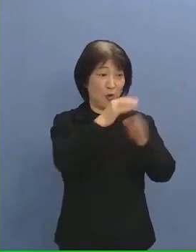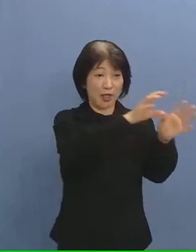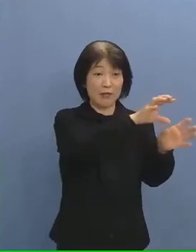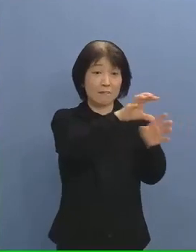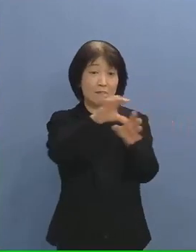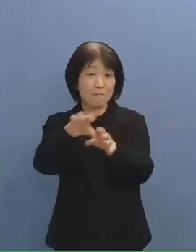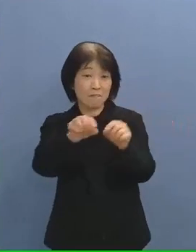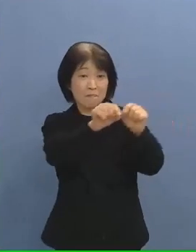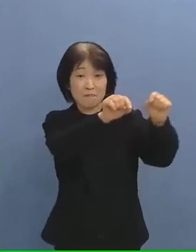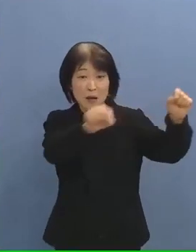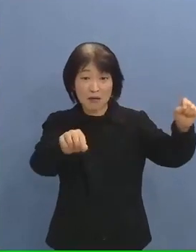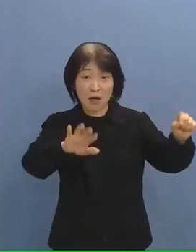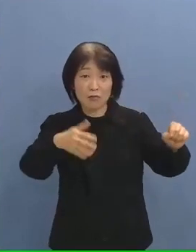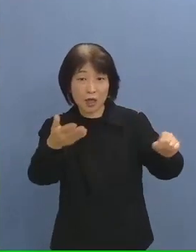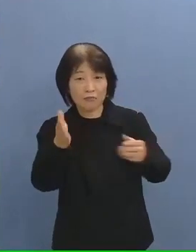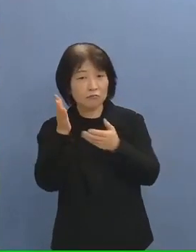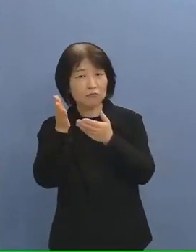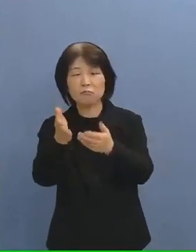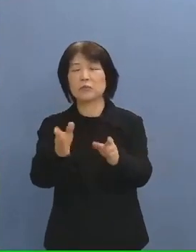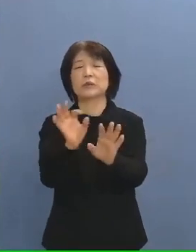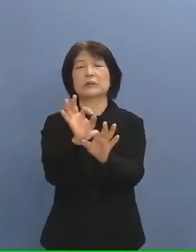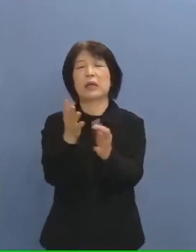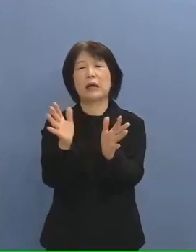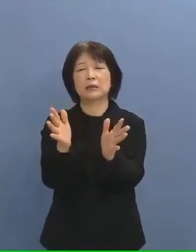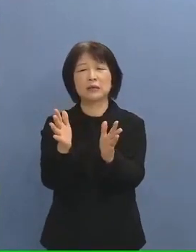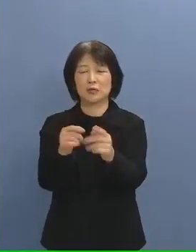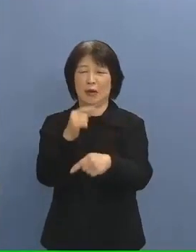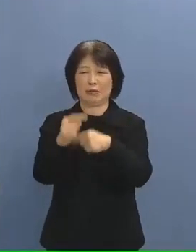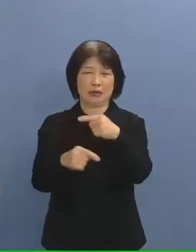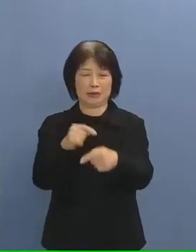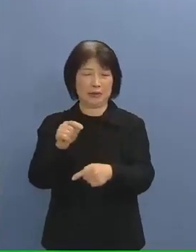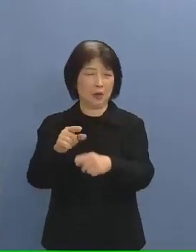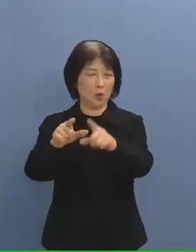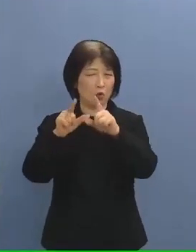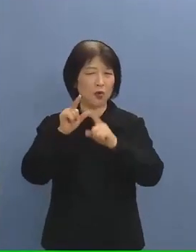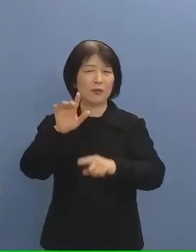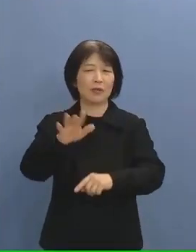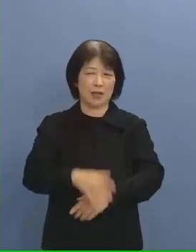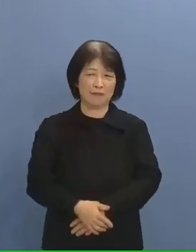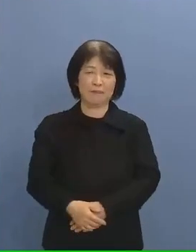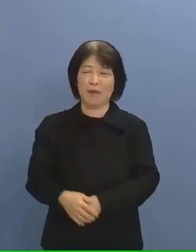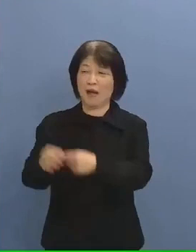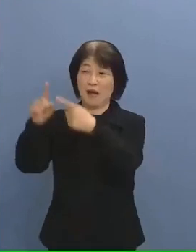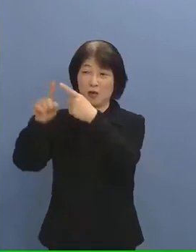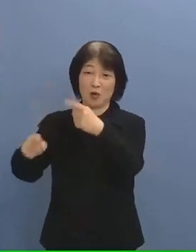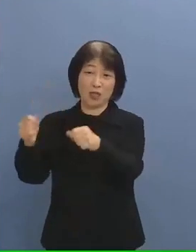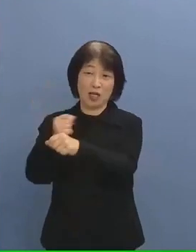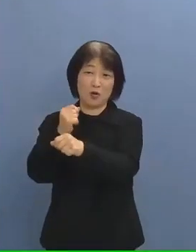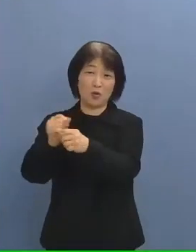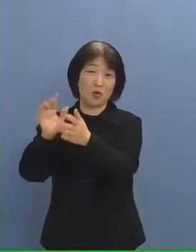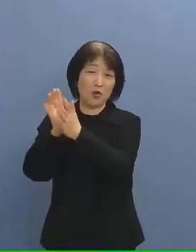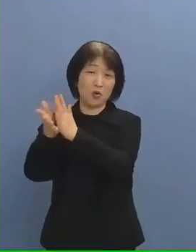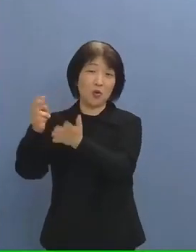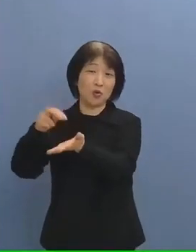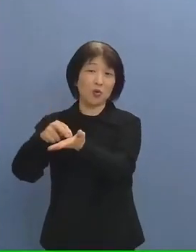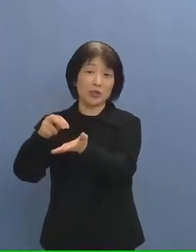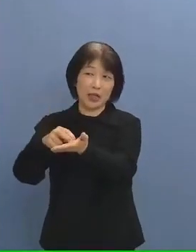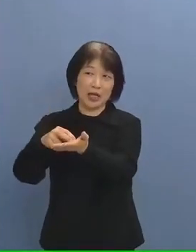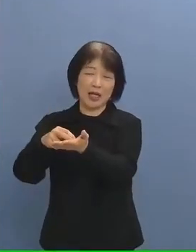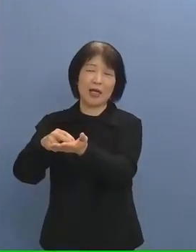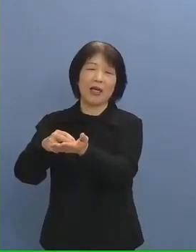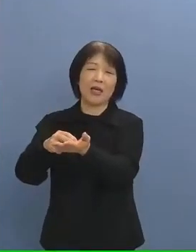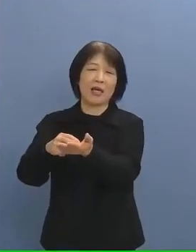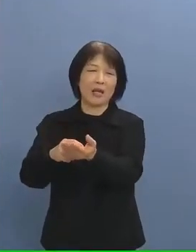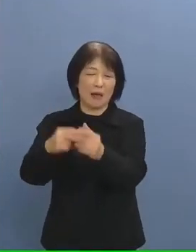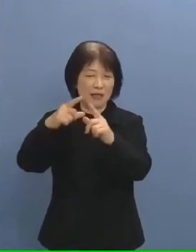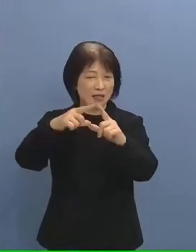態調査をするかどうかというところですけども、まず厚生労働省としてですね、国がどのようなこう全国的な